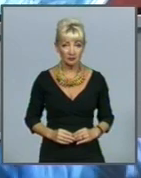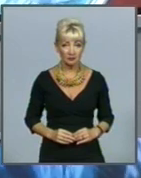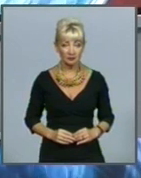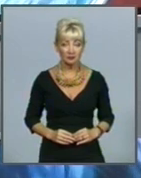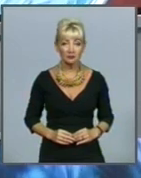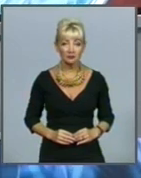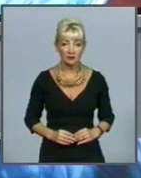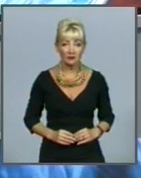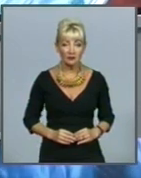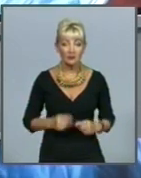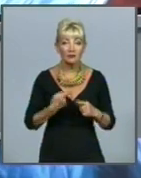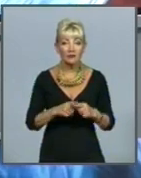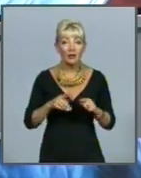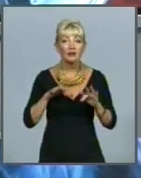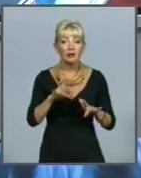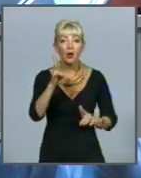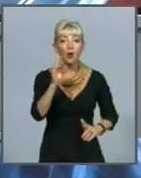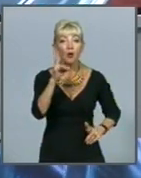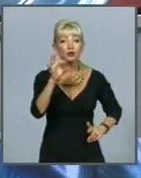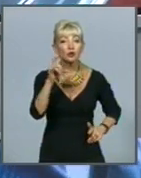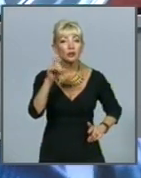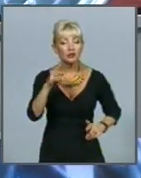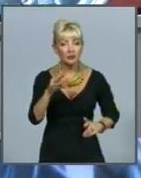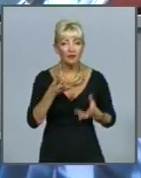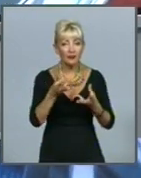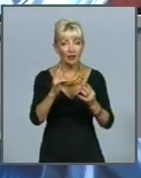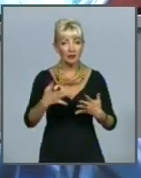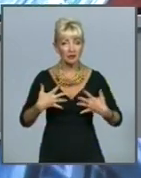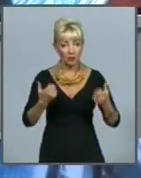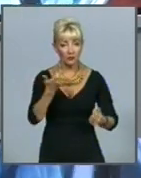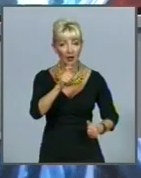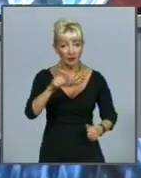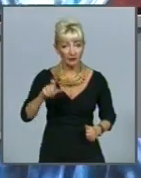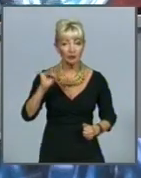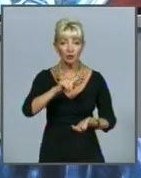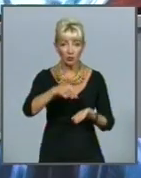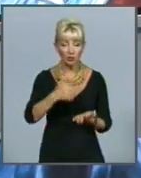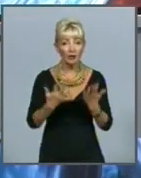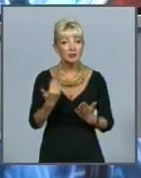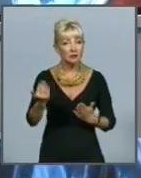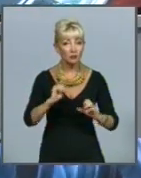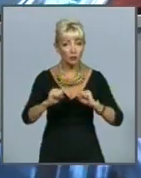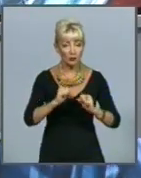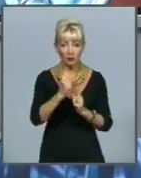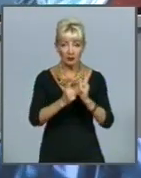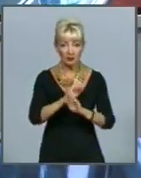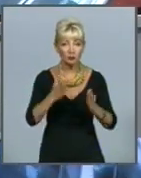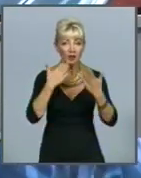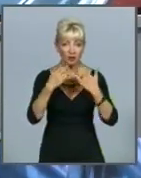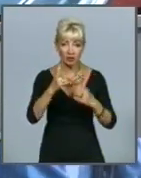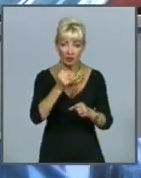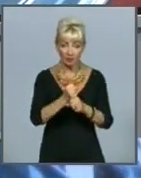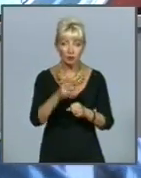Діяльність заводу «Коксохім» шкодить здоров'ю харків'ян та місту в цілому. Якщо його керівництво не змінить підходи до роботи, то підприємство